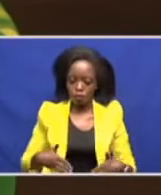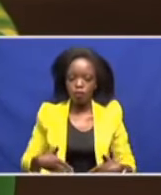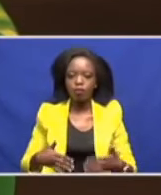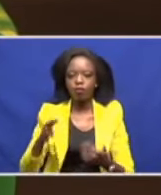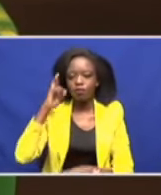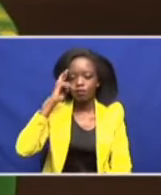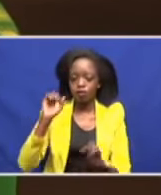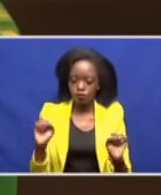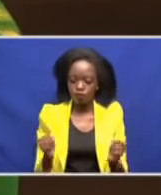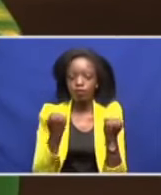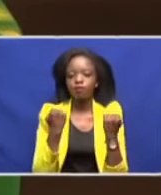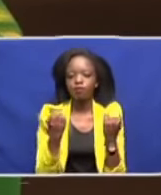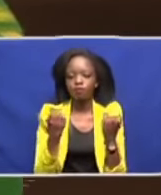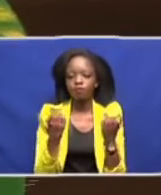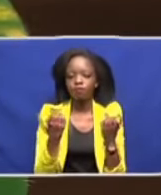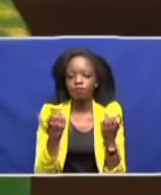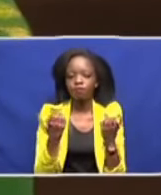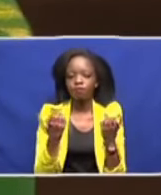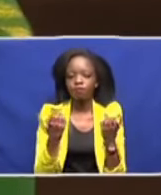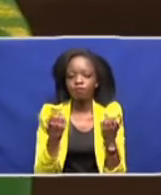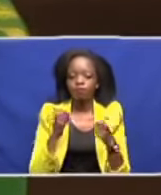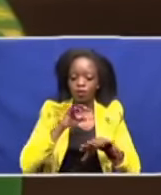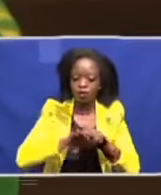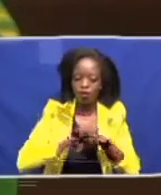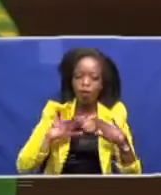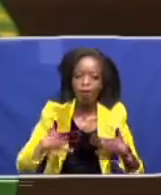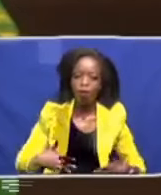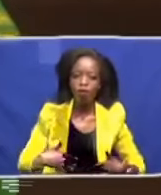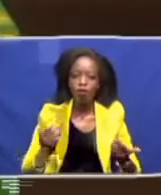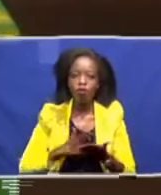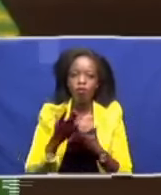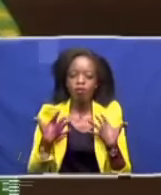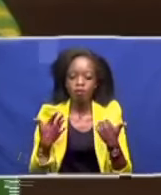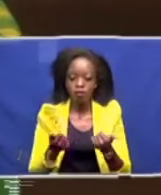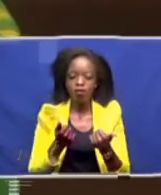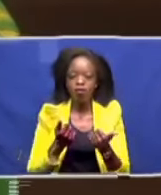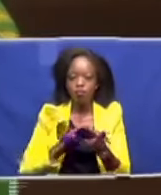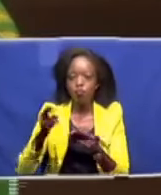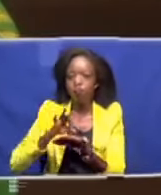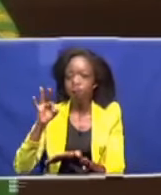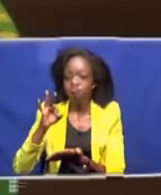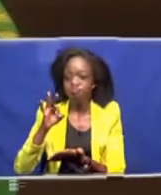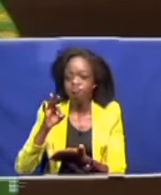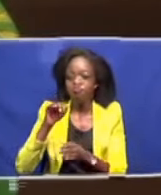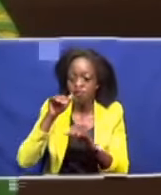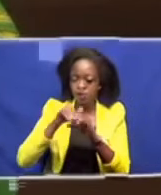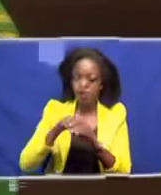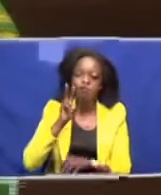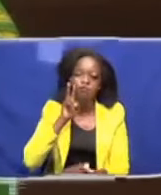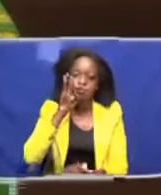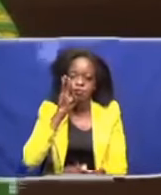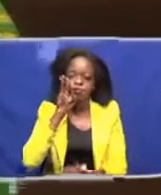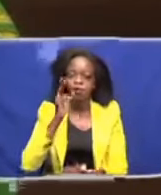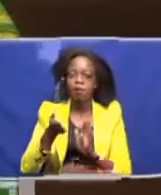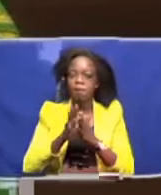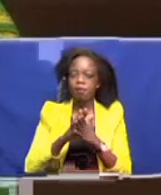ya wokovu wetu. Akapata mwili kwa uwezo wa Roho Mtakatifu wake yeye Bikira Maria,